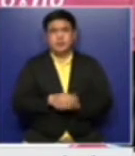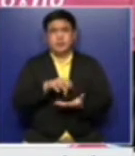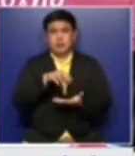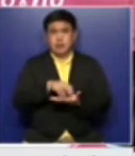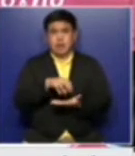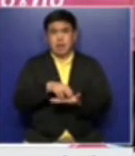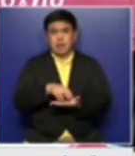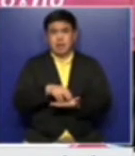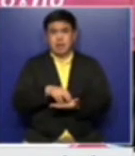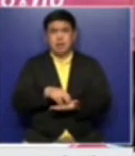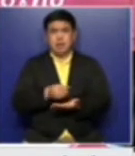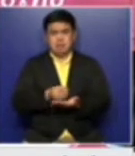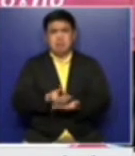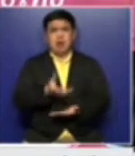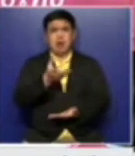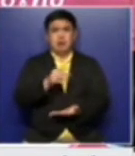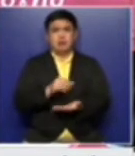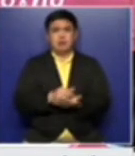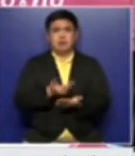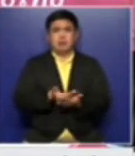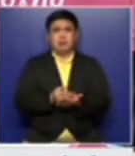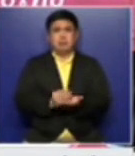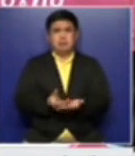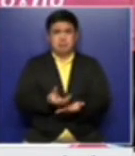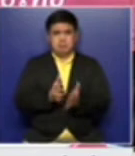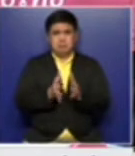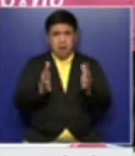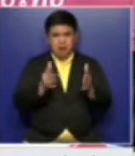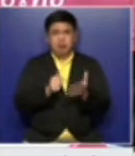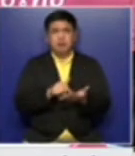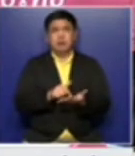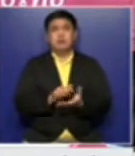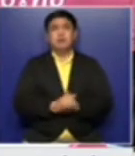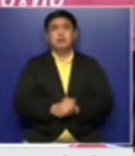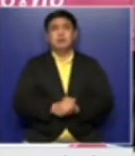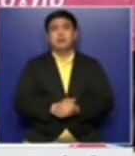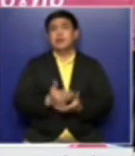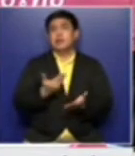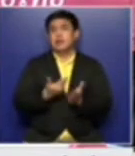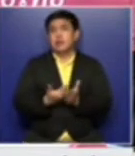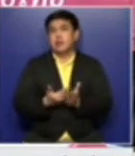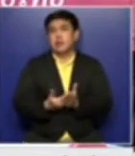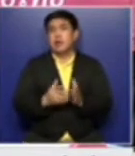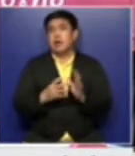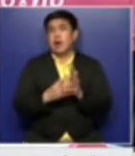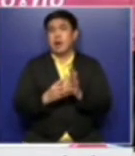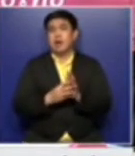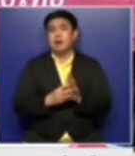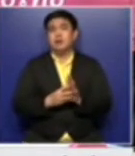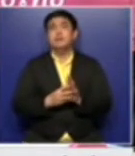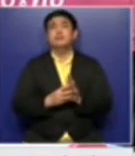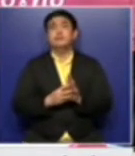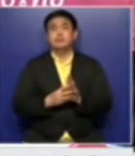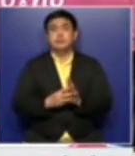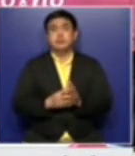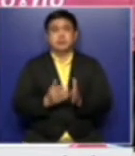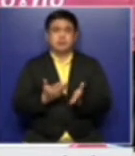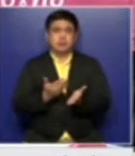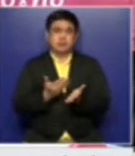างเนี่ยสูงท่านประธานคะวงเงินงบประมาณของงบกลางนี้การใช้จ่